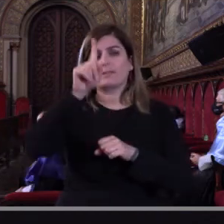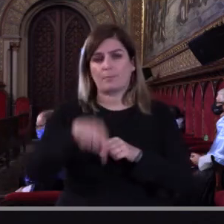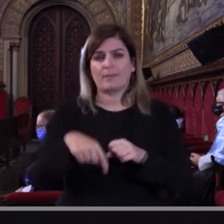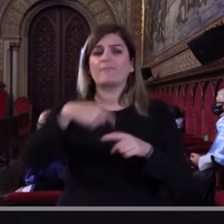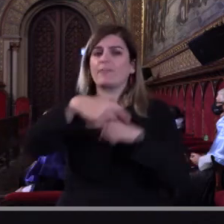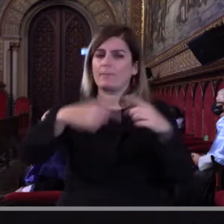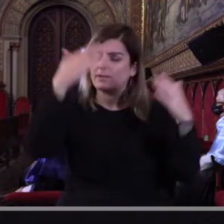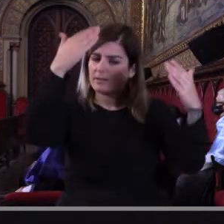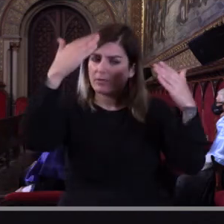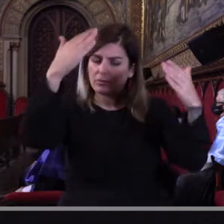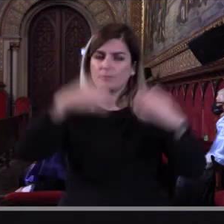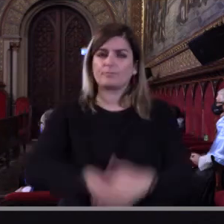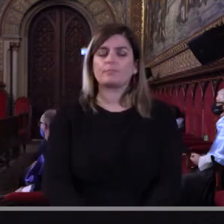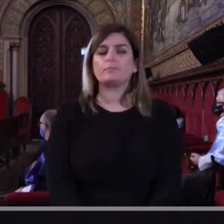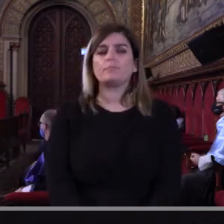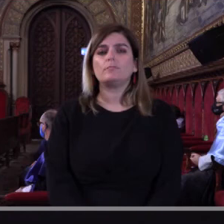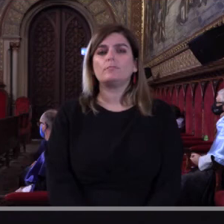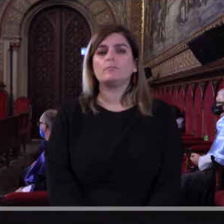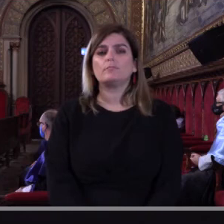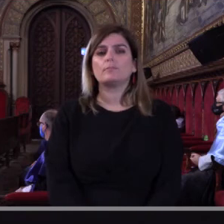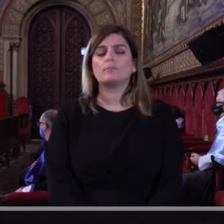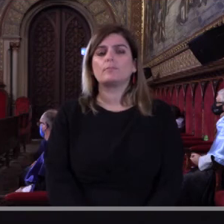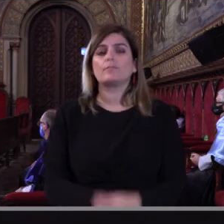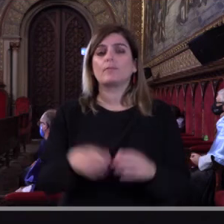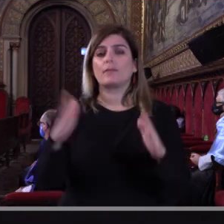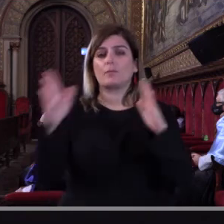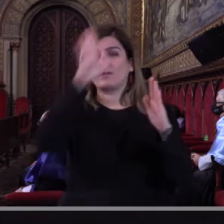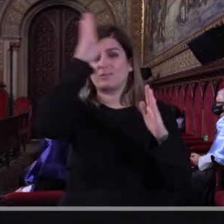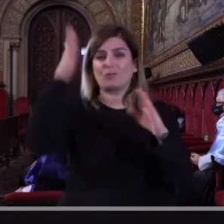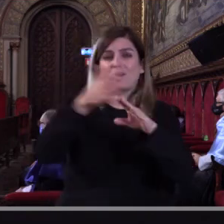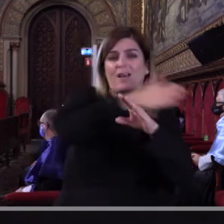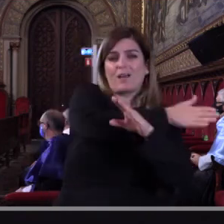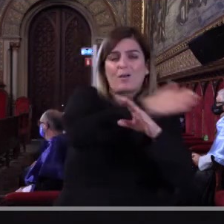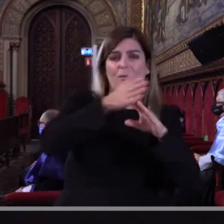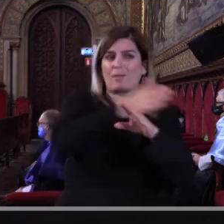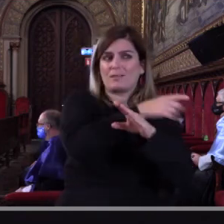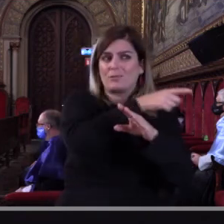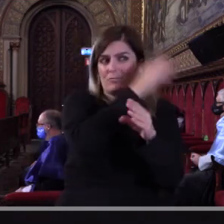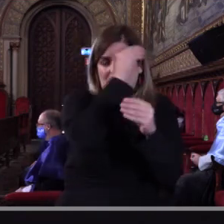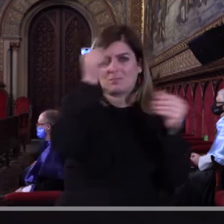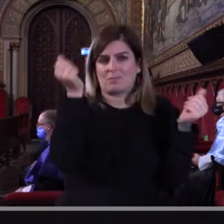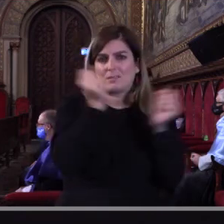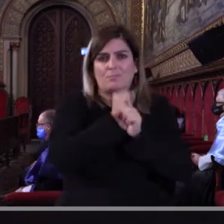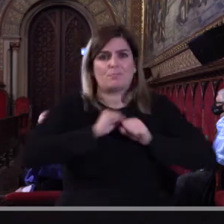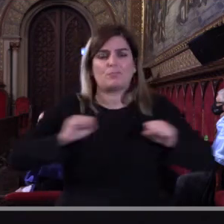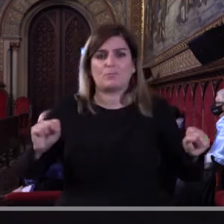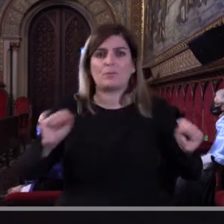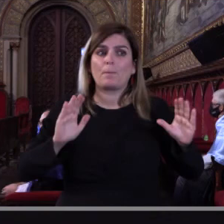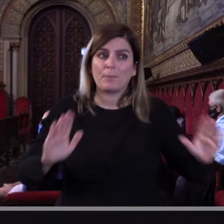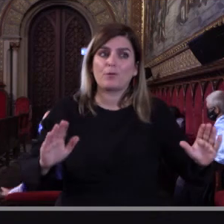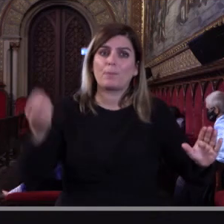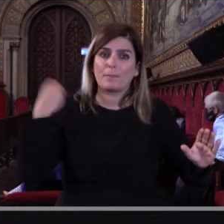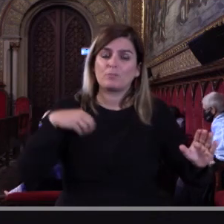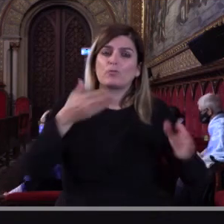seves famílies. Aquells mesos, els abans de l'estiu, que mai no esborrarem de la memòria, però que també ens van